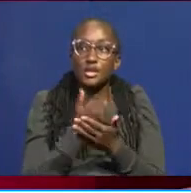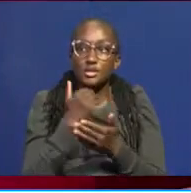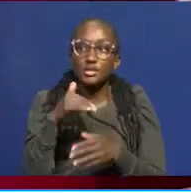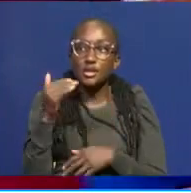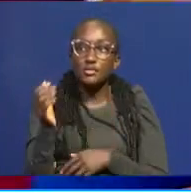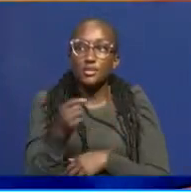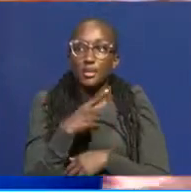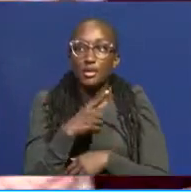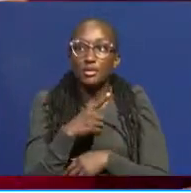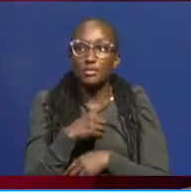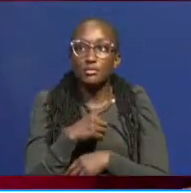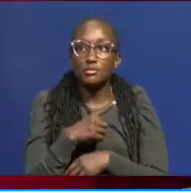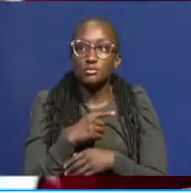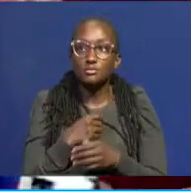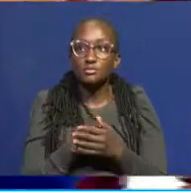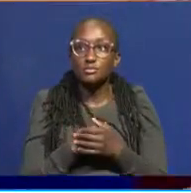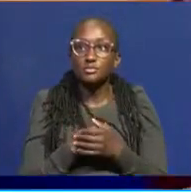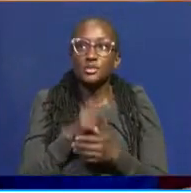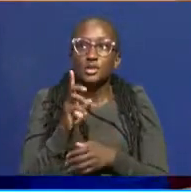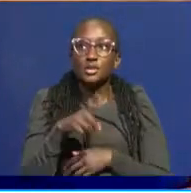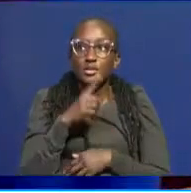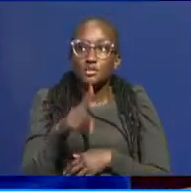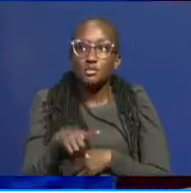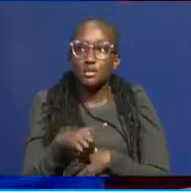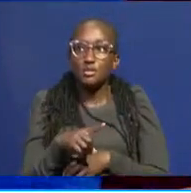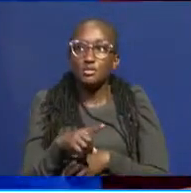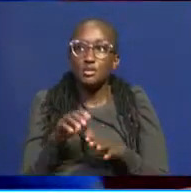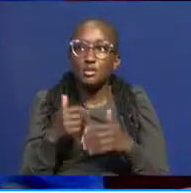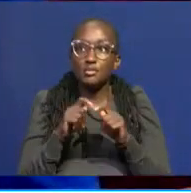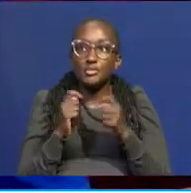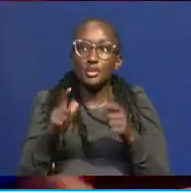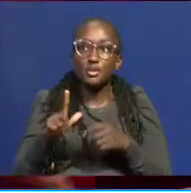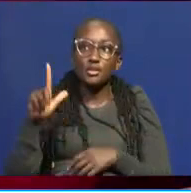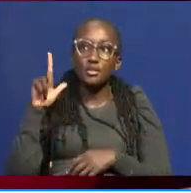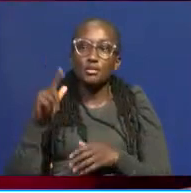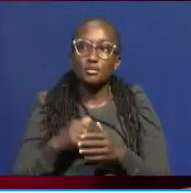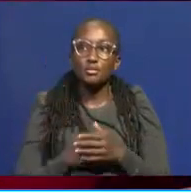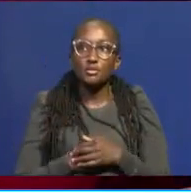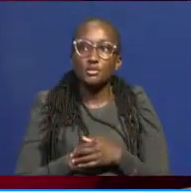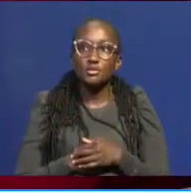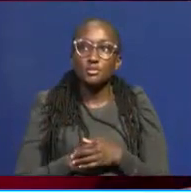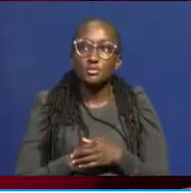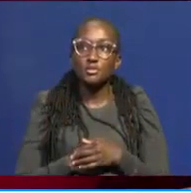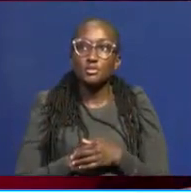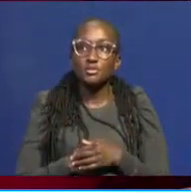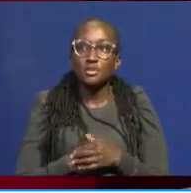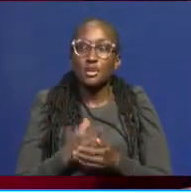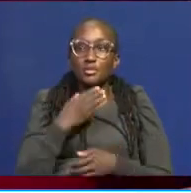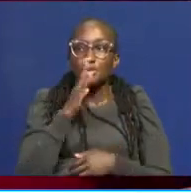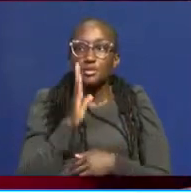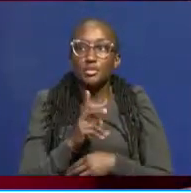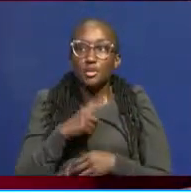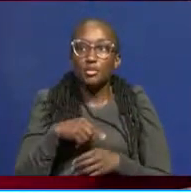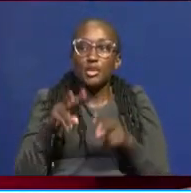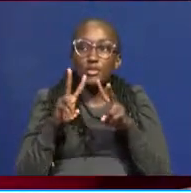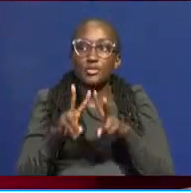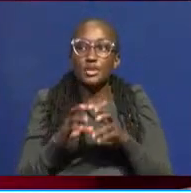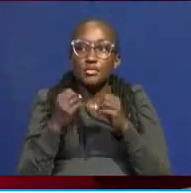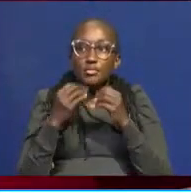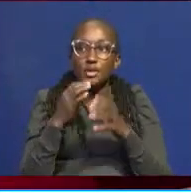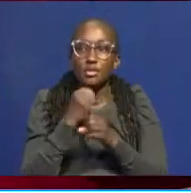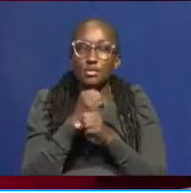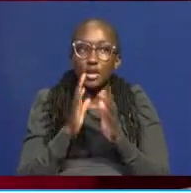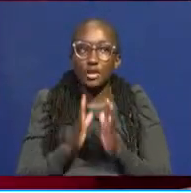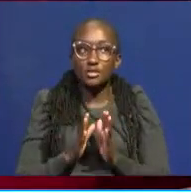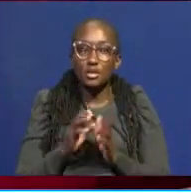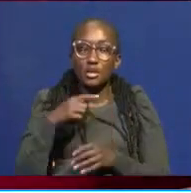mwezi, ni makosa ama ni ukiukaji wa sheria? Bwana Spika, tumeona ya kwamba wafanyikazi